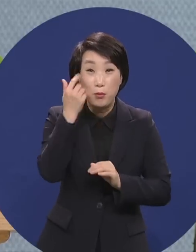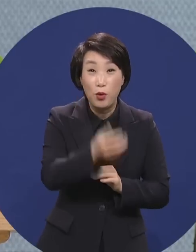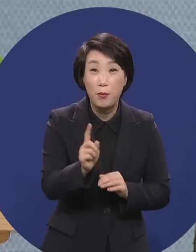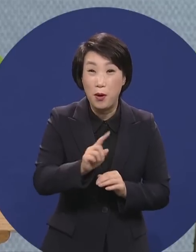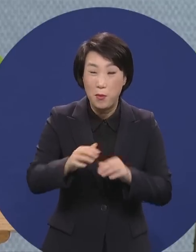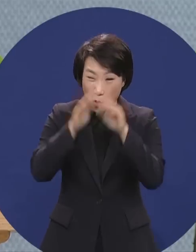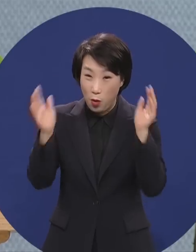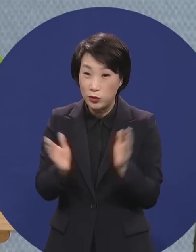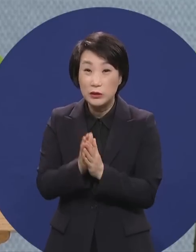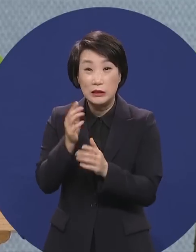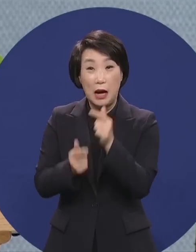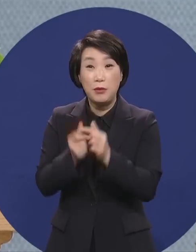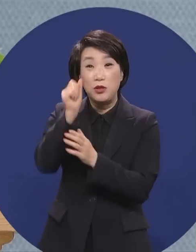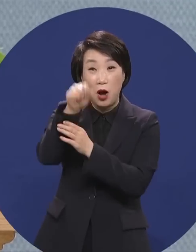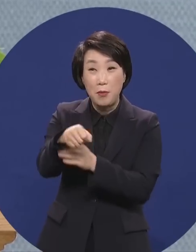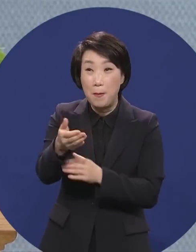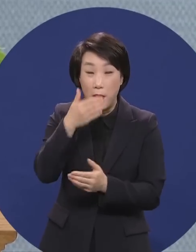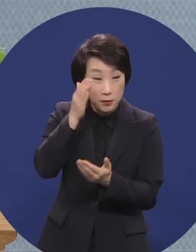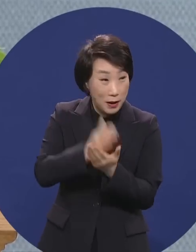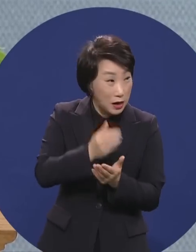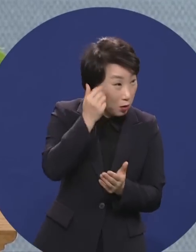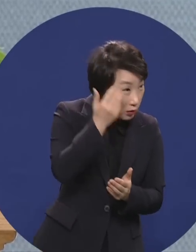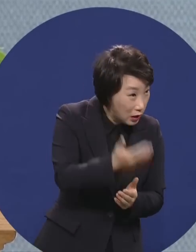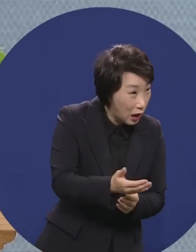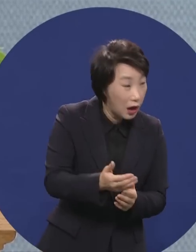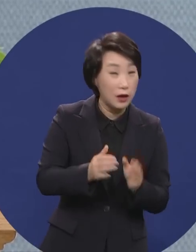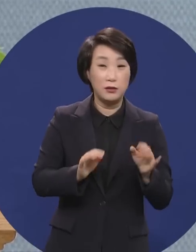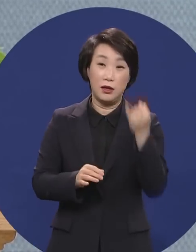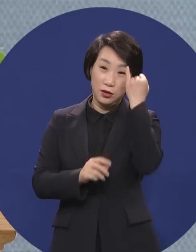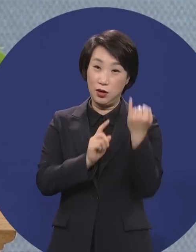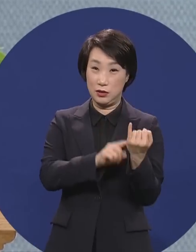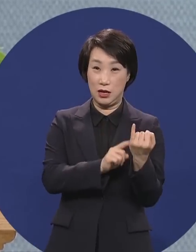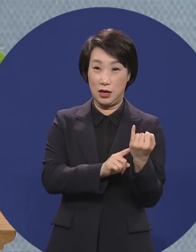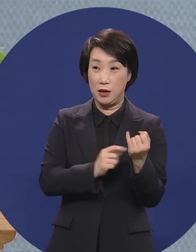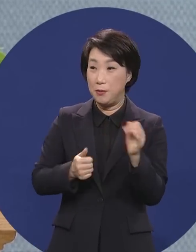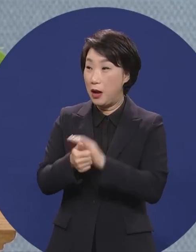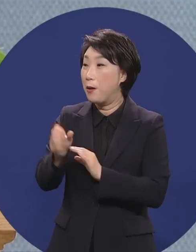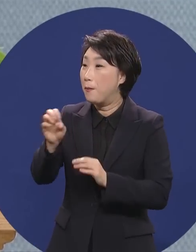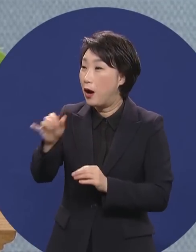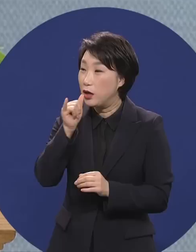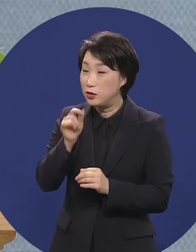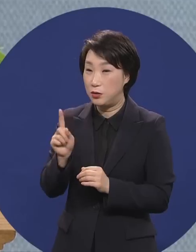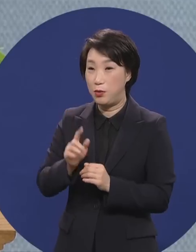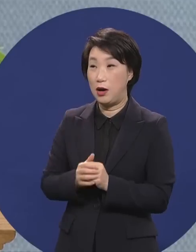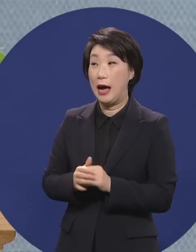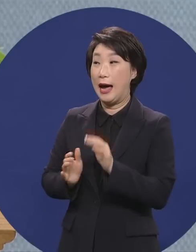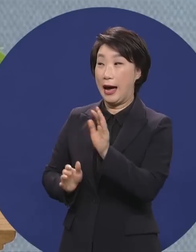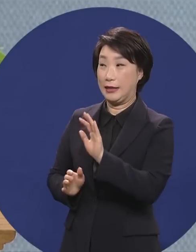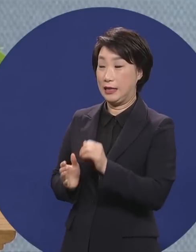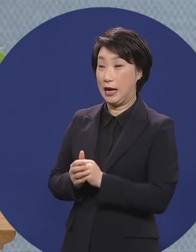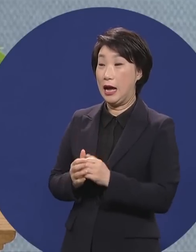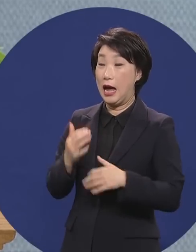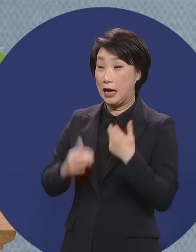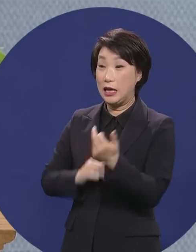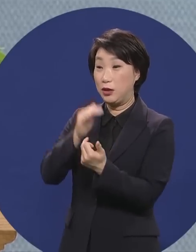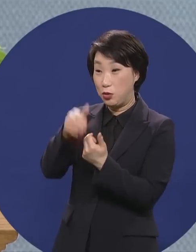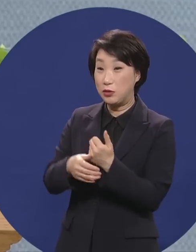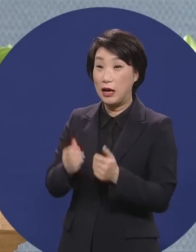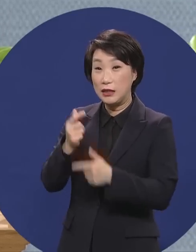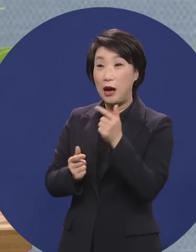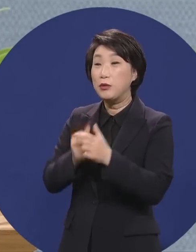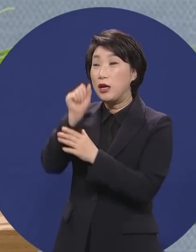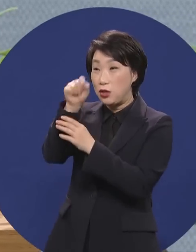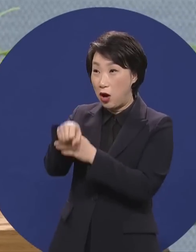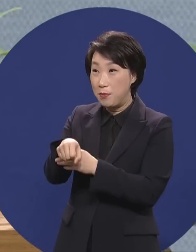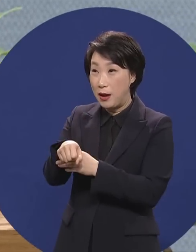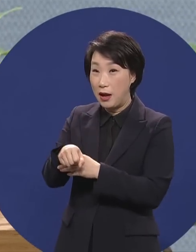말라 하시더냐? 하니까 여자가 뱀에게 말하되 동산 나무의 실과를